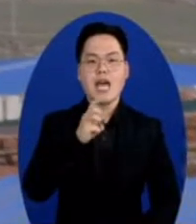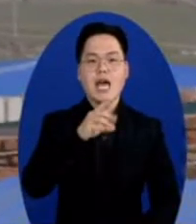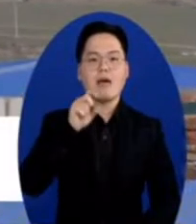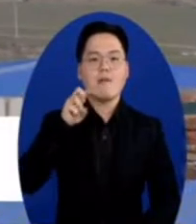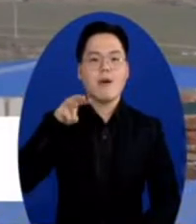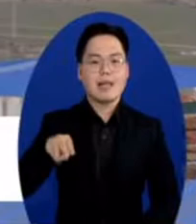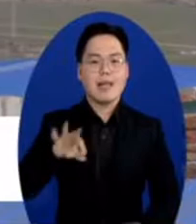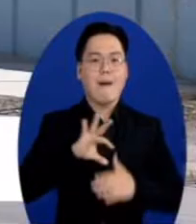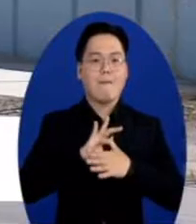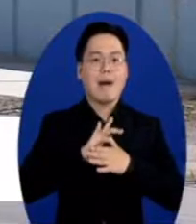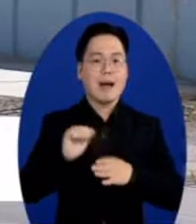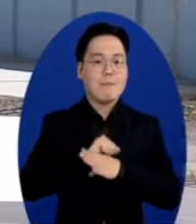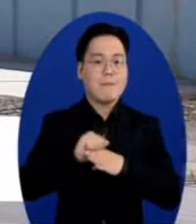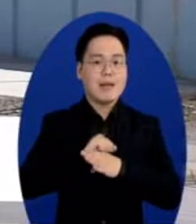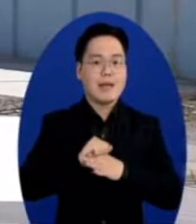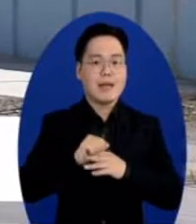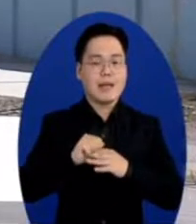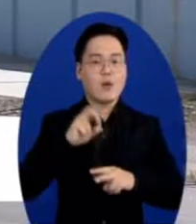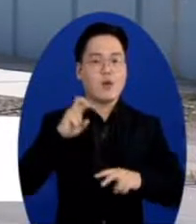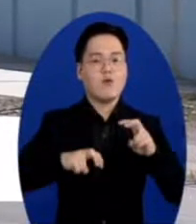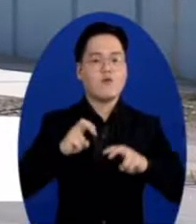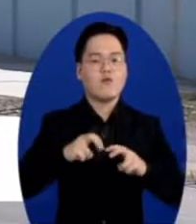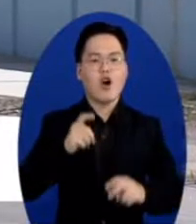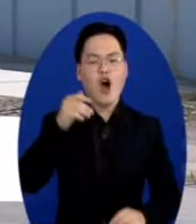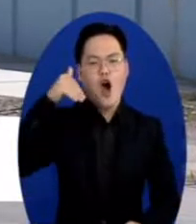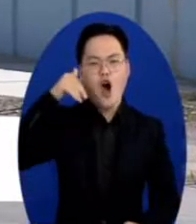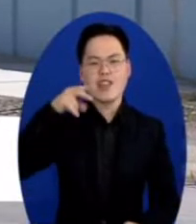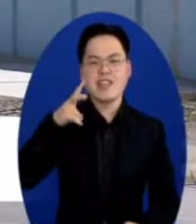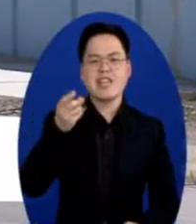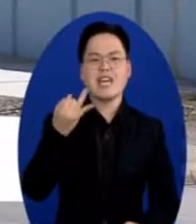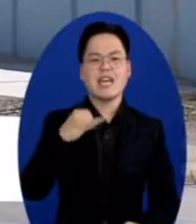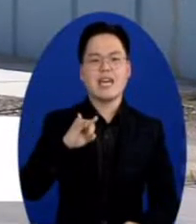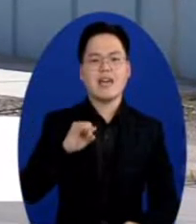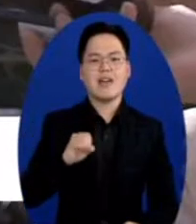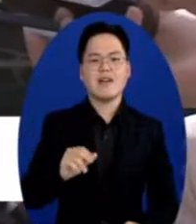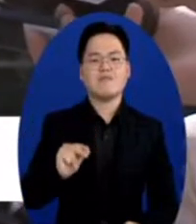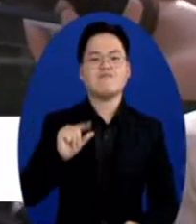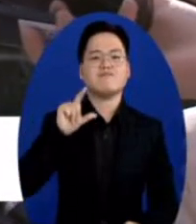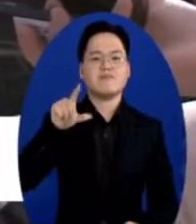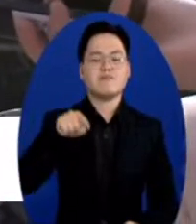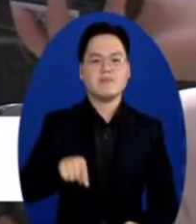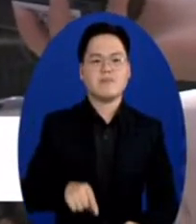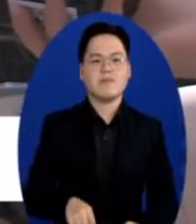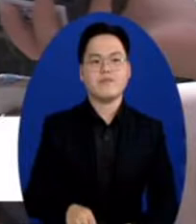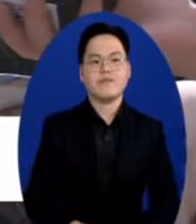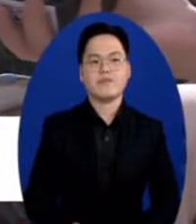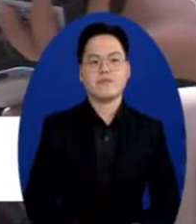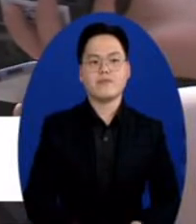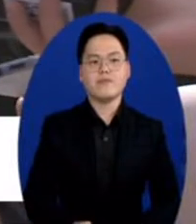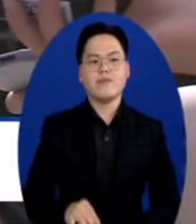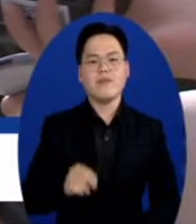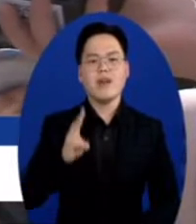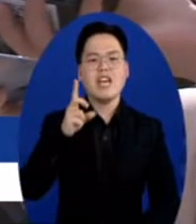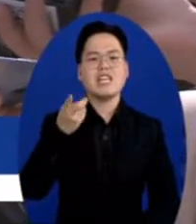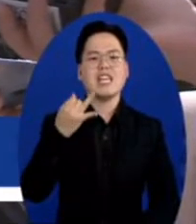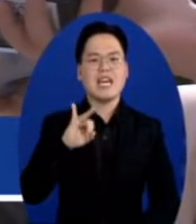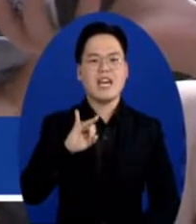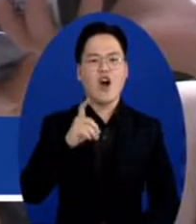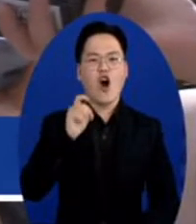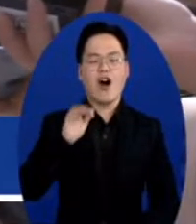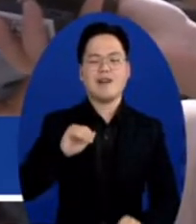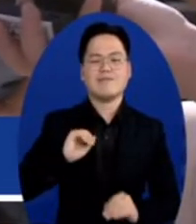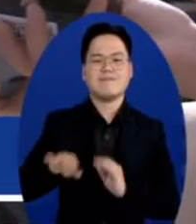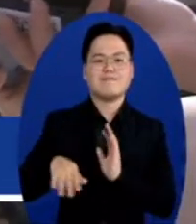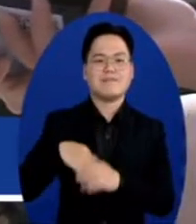Эмэлтэд байрлалтай мах бэлтгэлийн компаниуд өнөөдөр хоньны нэхий ямар үн цэнтэй болсныг ингэж хэлж байна. Одоо хоньны нэхий гэдэг нь одоо нэг нэг хайж шүү дээ.